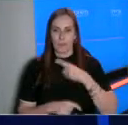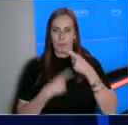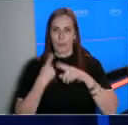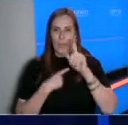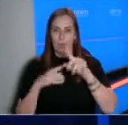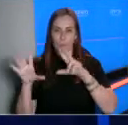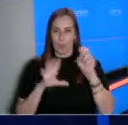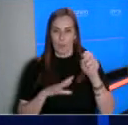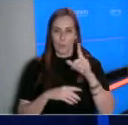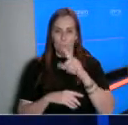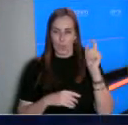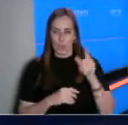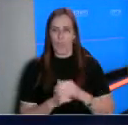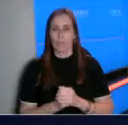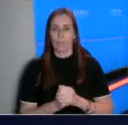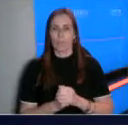ב-1800, כן, ל-100 שנה.